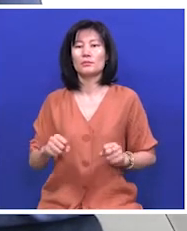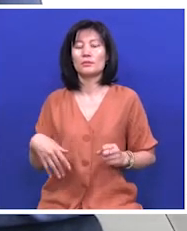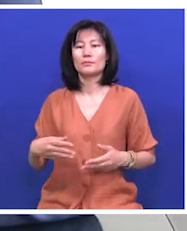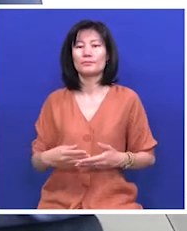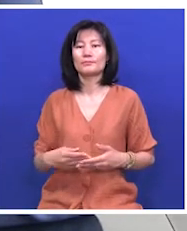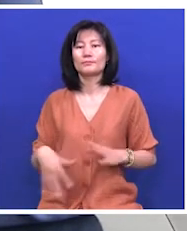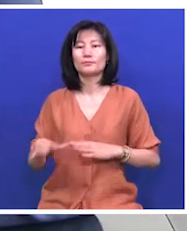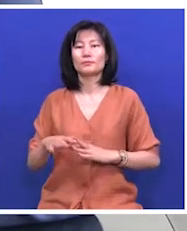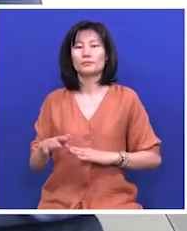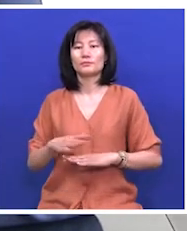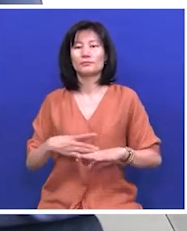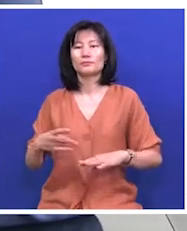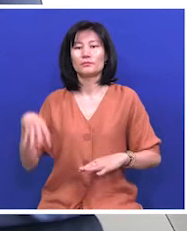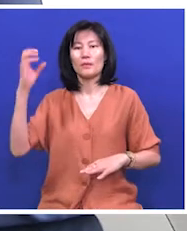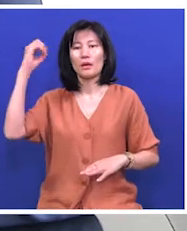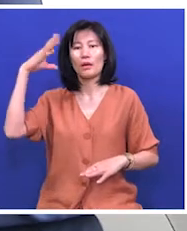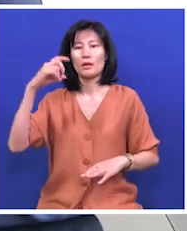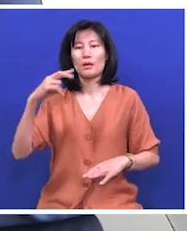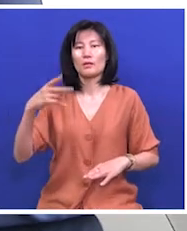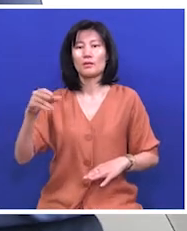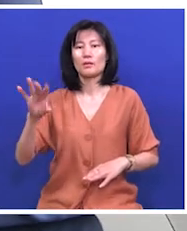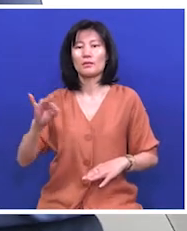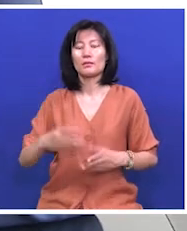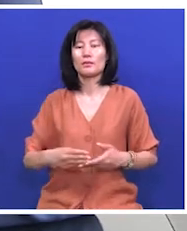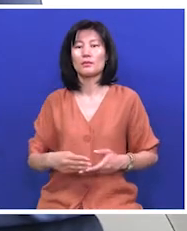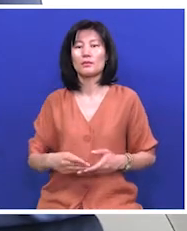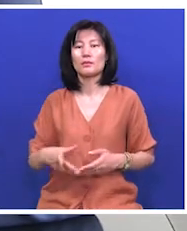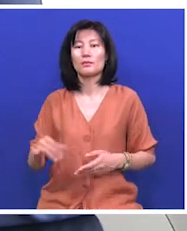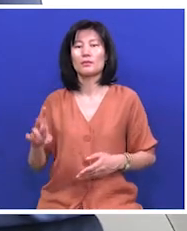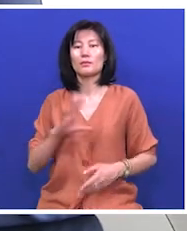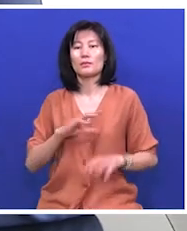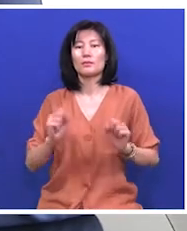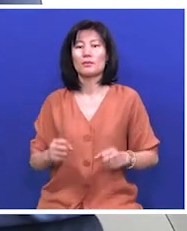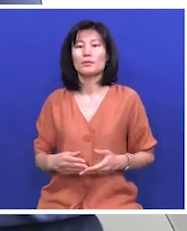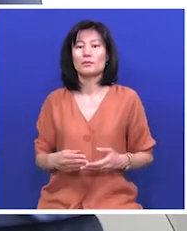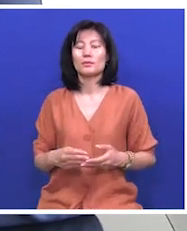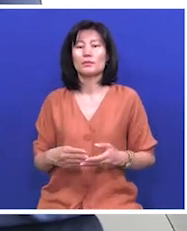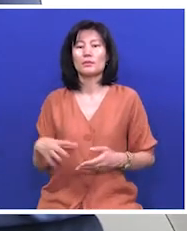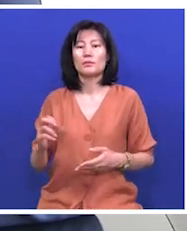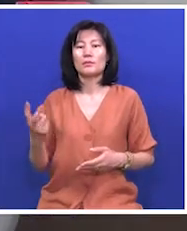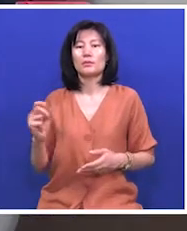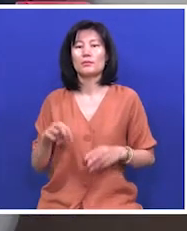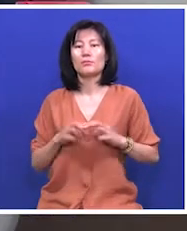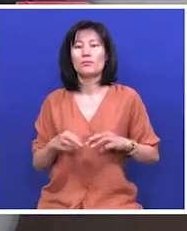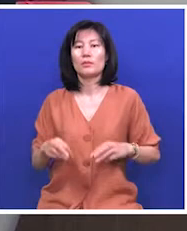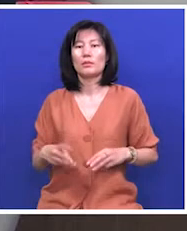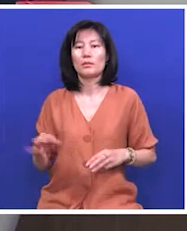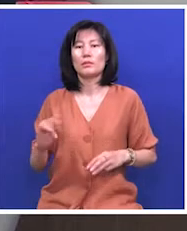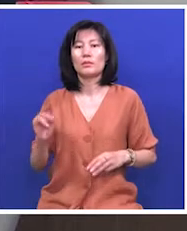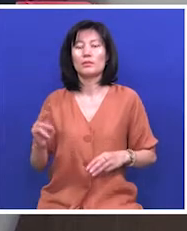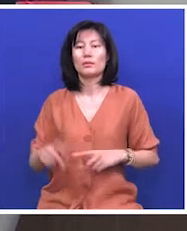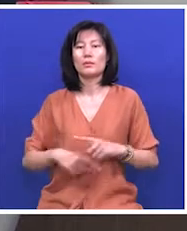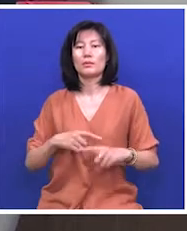міндетіміз ол еліміздегі электр энергетикасы мен атом энергиясының тұтыну саласындағы